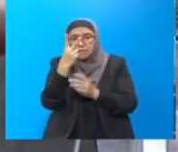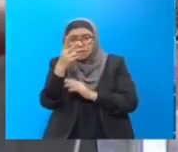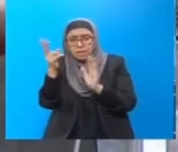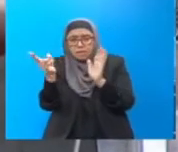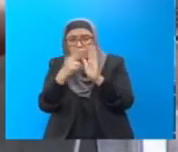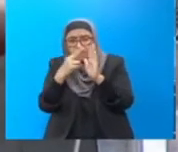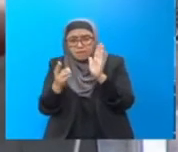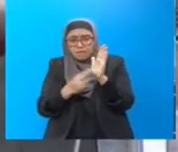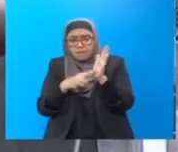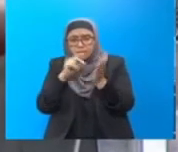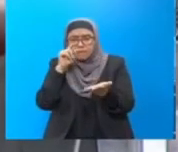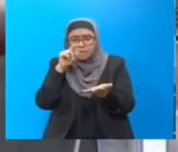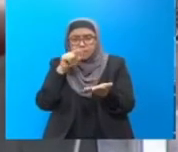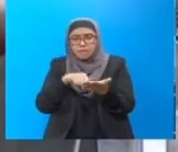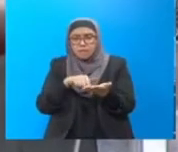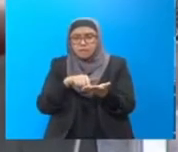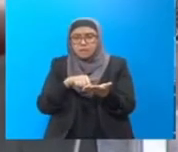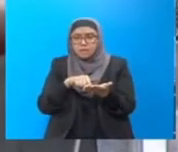beberapa